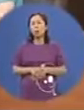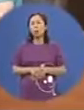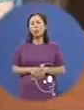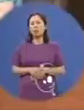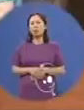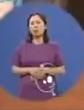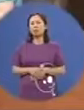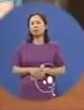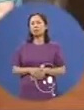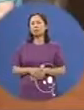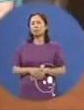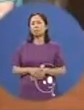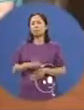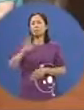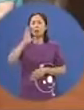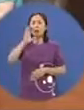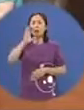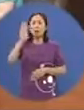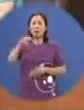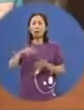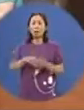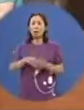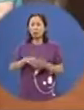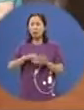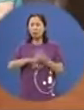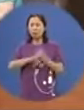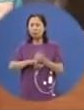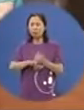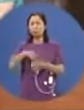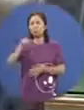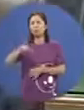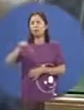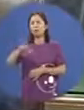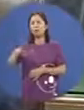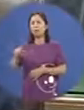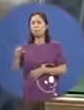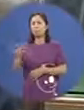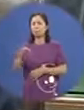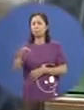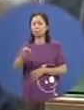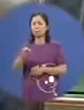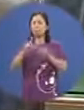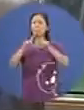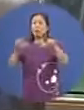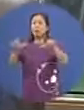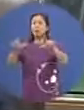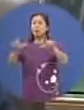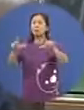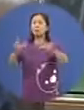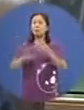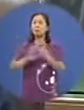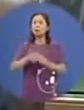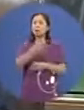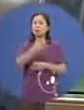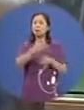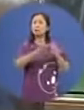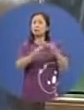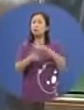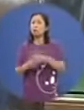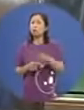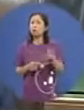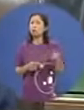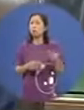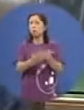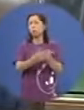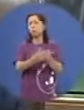分は必ず出しますから、はい、と言ってですね、パッと発表したんです、 はい、 そしたら市町村もほんじゃあまあ県も言うんだから我々や